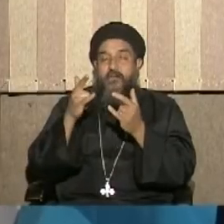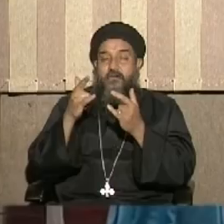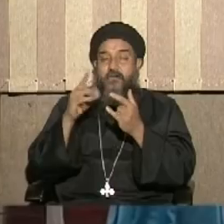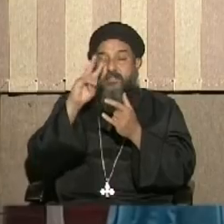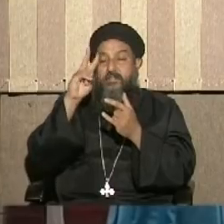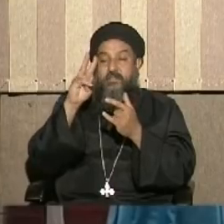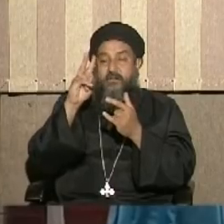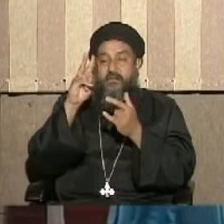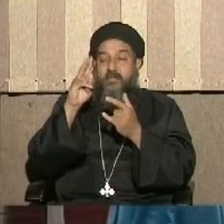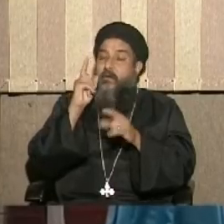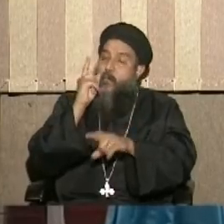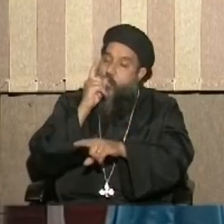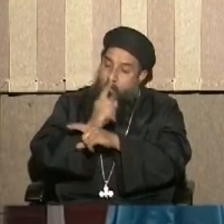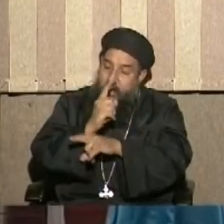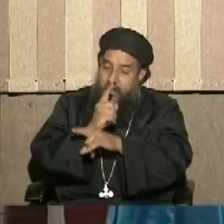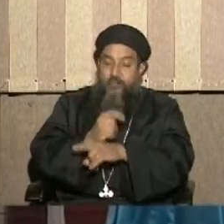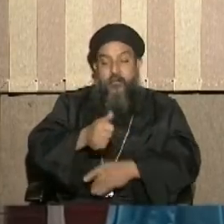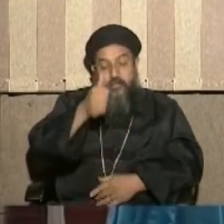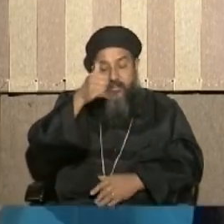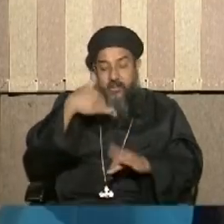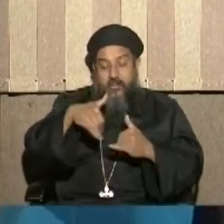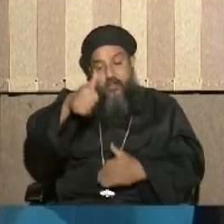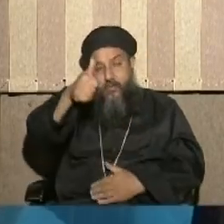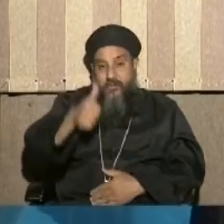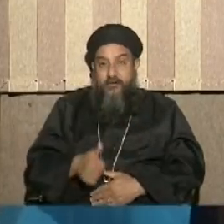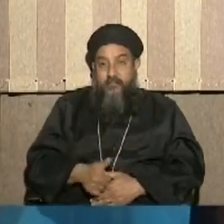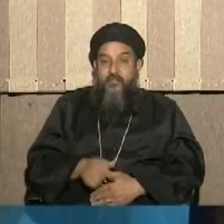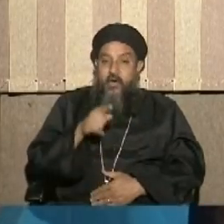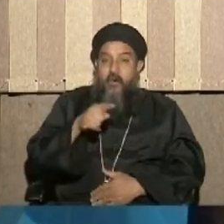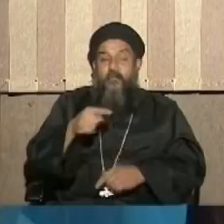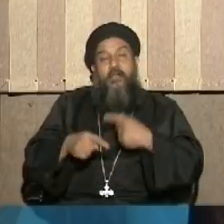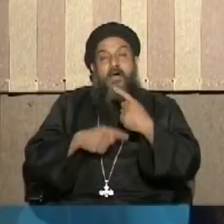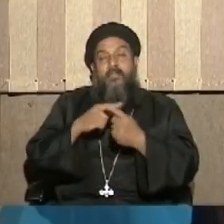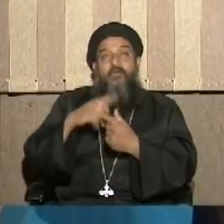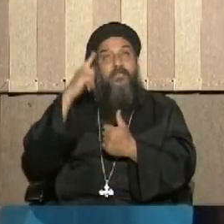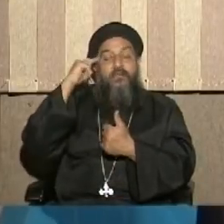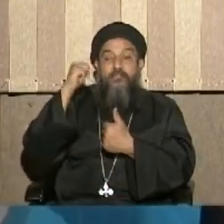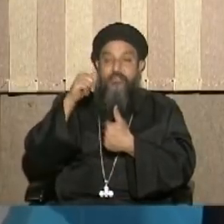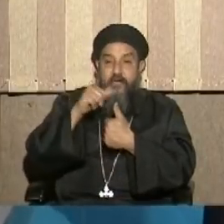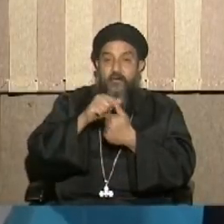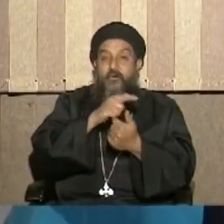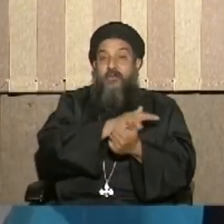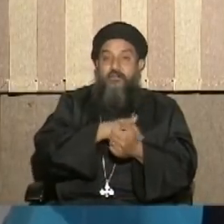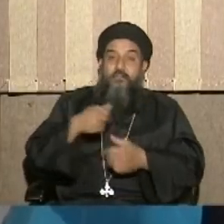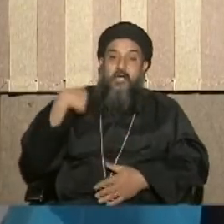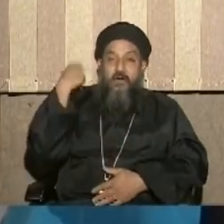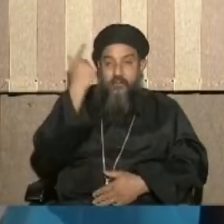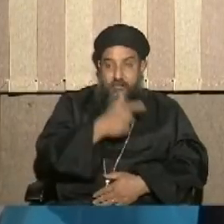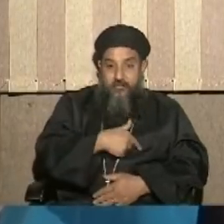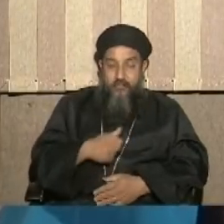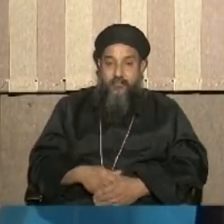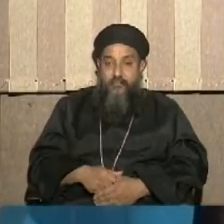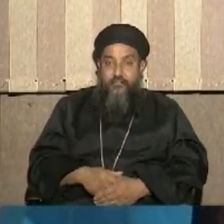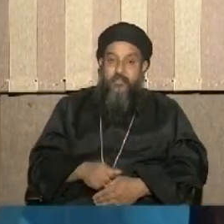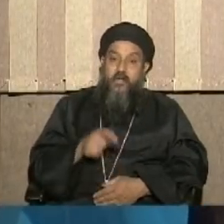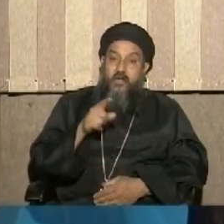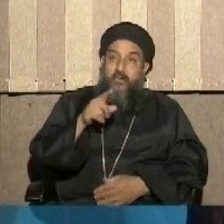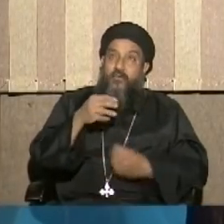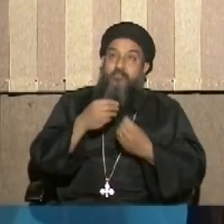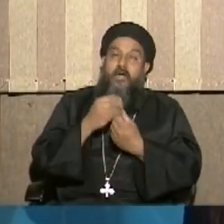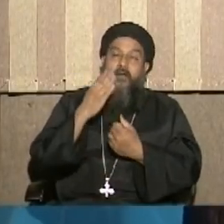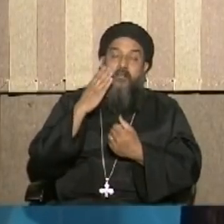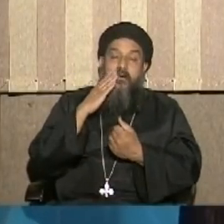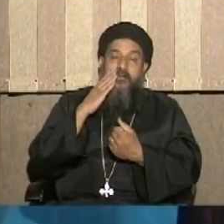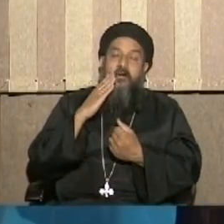وتوماديوس وارشدهم للطريق الصالح. دول كانوا دايما بيذكروا اسمك القدوس. كن مع